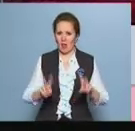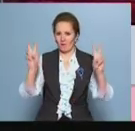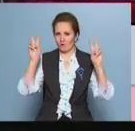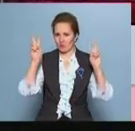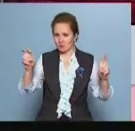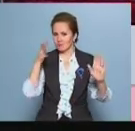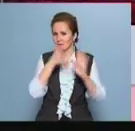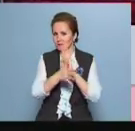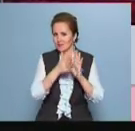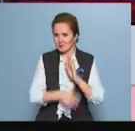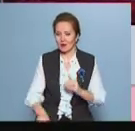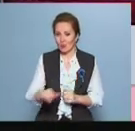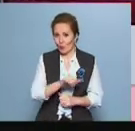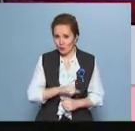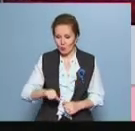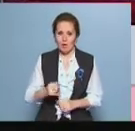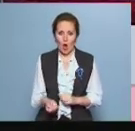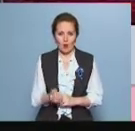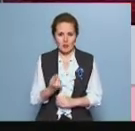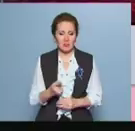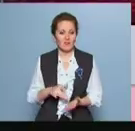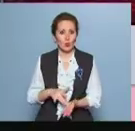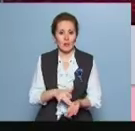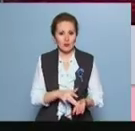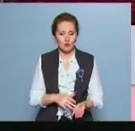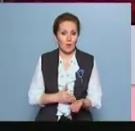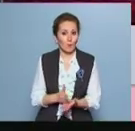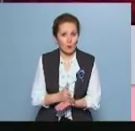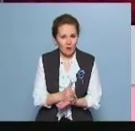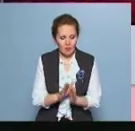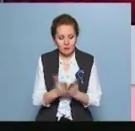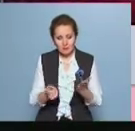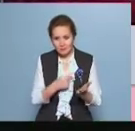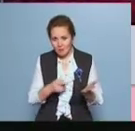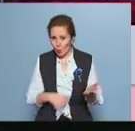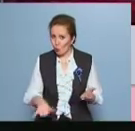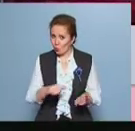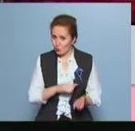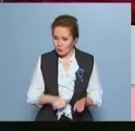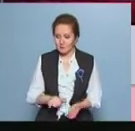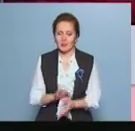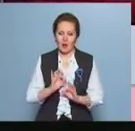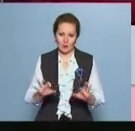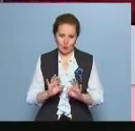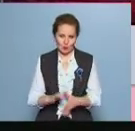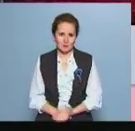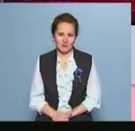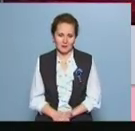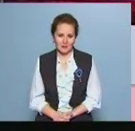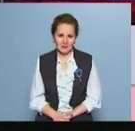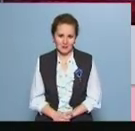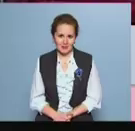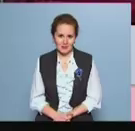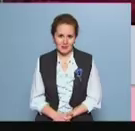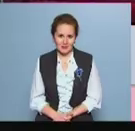всей республики и оказался в туристических путеводителях по Удмуртии. Вы еще не знаете? Тогда Дмитрий Вороновнин расскажет, что такое